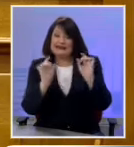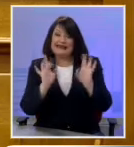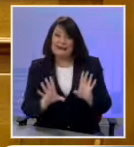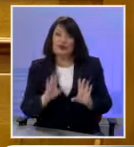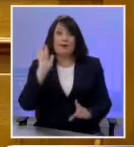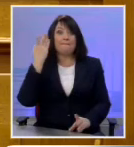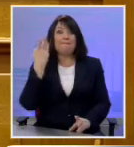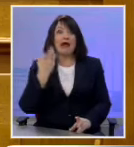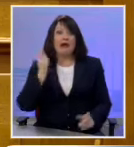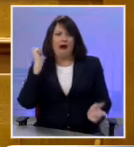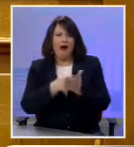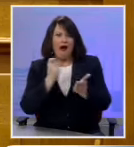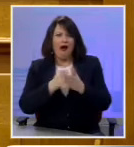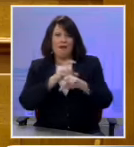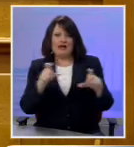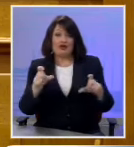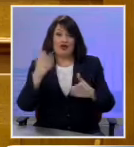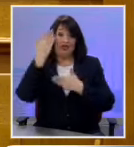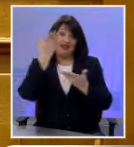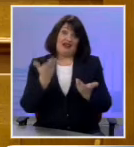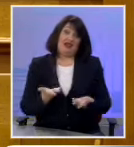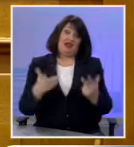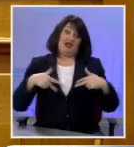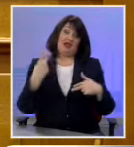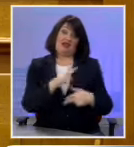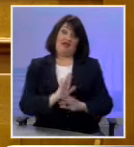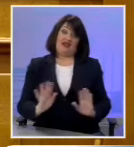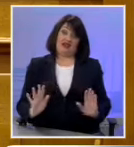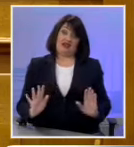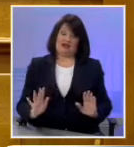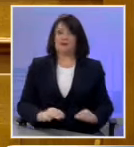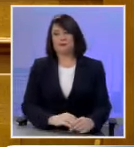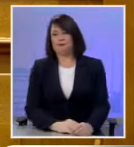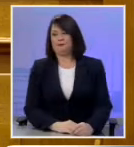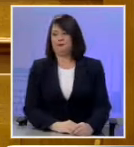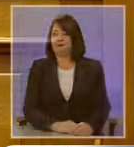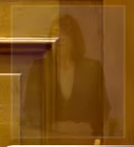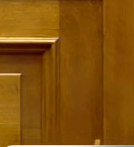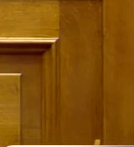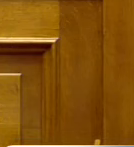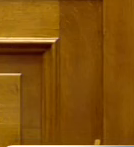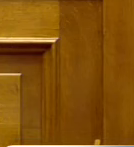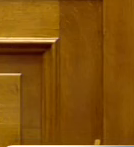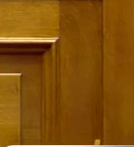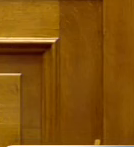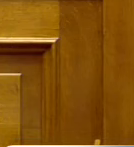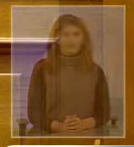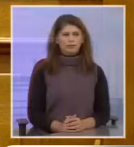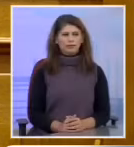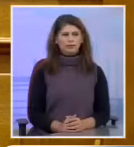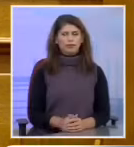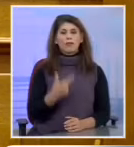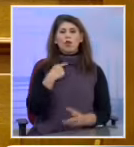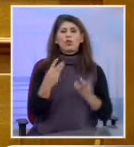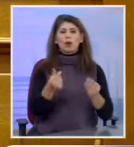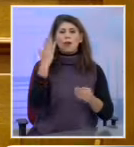κάποτε γινόντουσαν μάχες, δεν είναι τιμητικό για την κυβέρνησή σας. Ο τρόπος με τον οποίο ανακεφαλοποιήσετε τις τράπεζες θα είναι